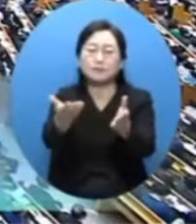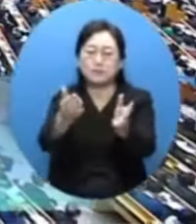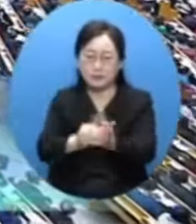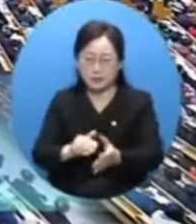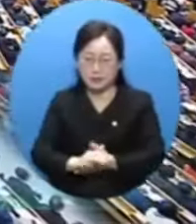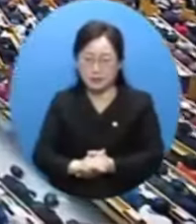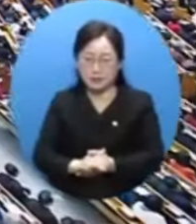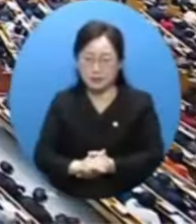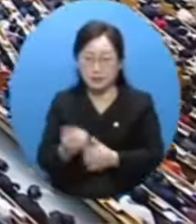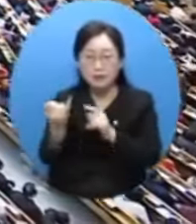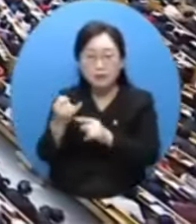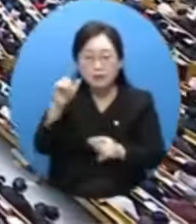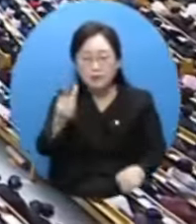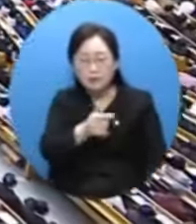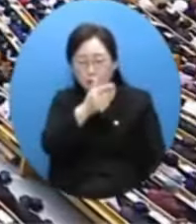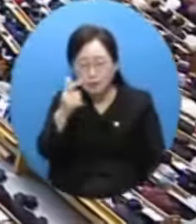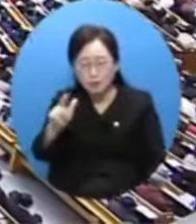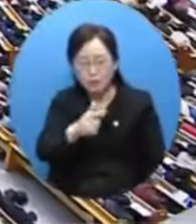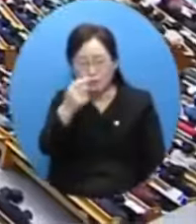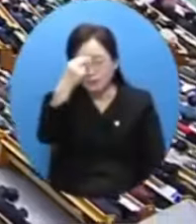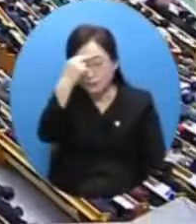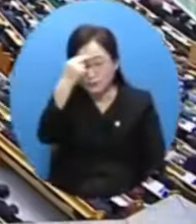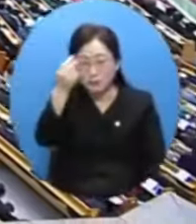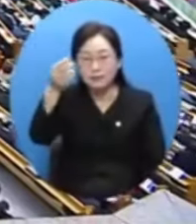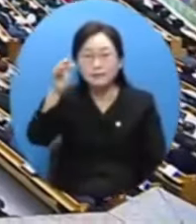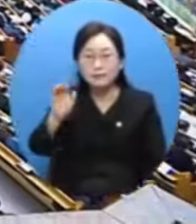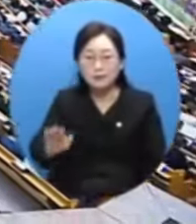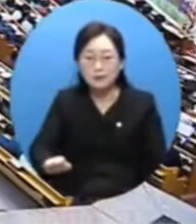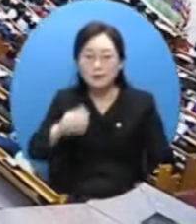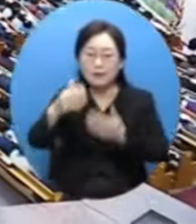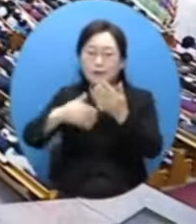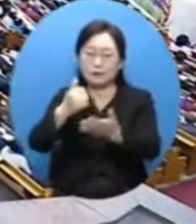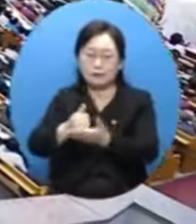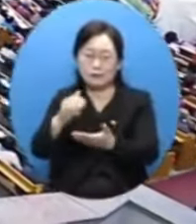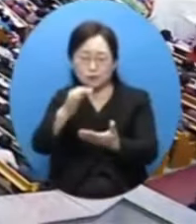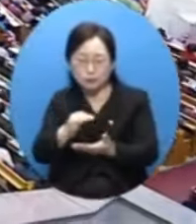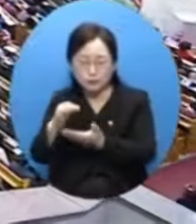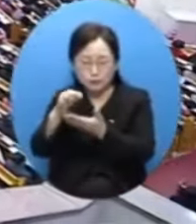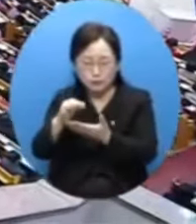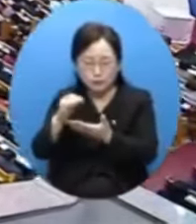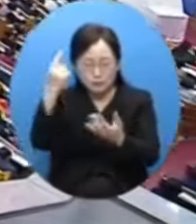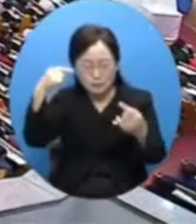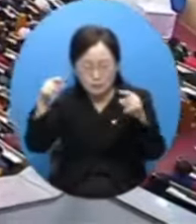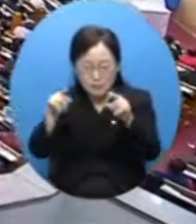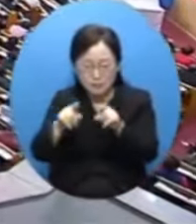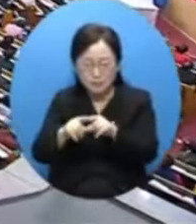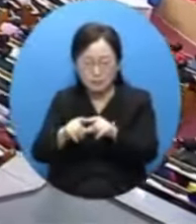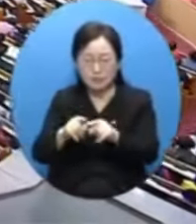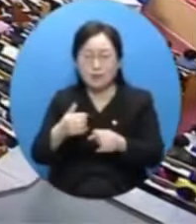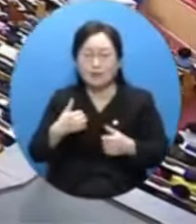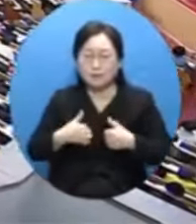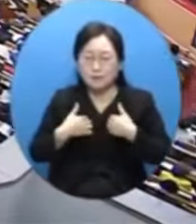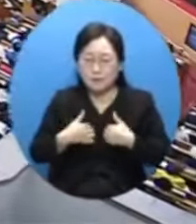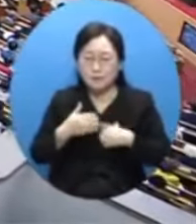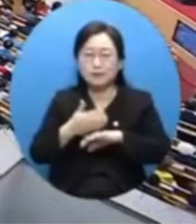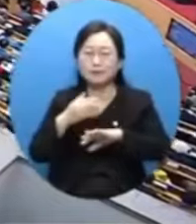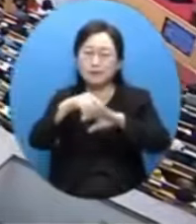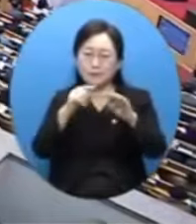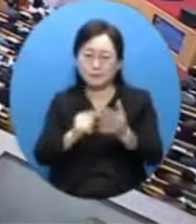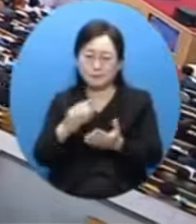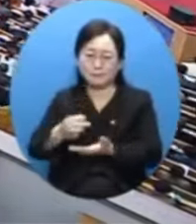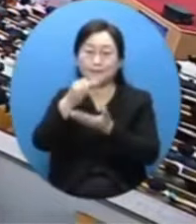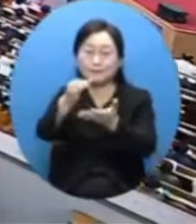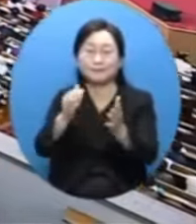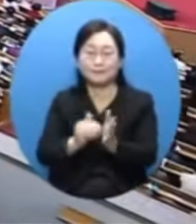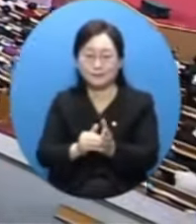하루하루 생활이 어려운 과부였지만 하나님께 드릴 때 자기 가진 모든 것을 정성을 다하여 기쁨으로 감사함으로 드린